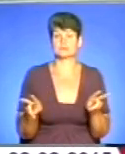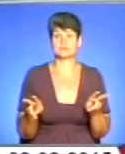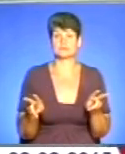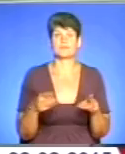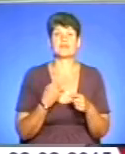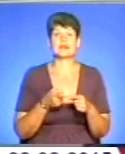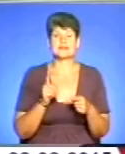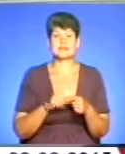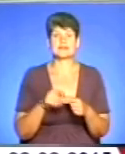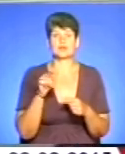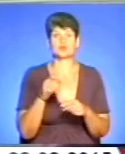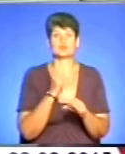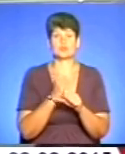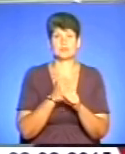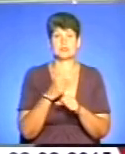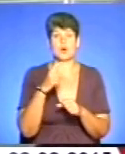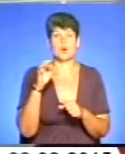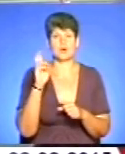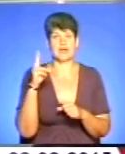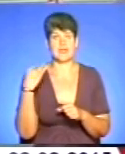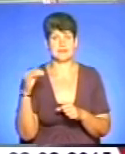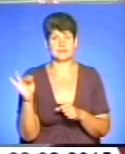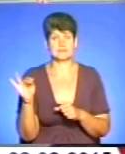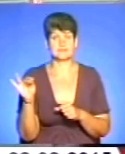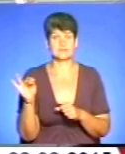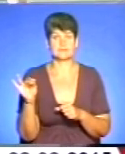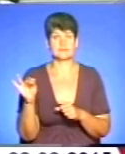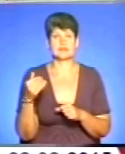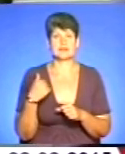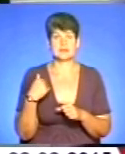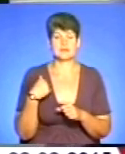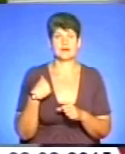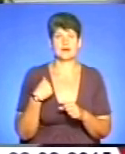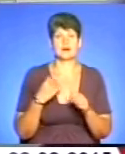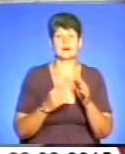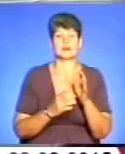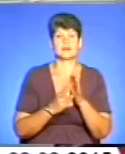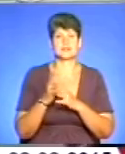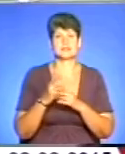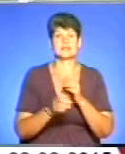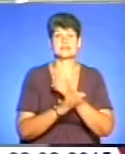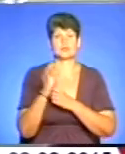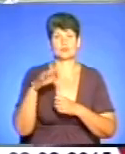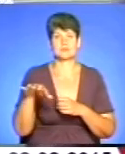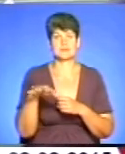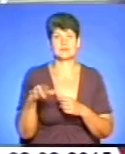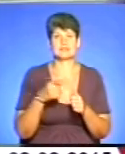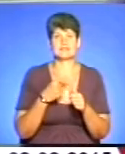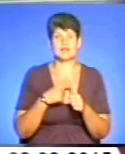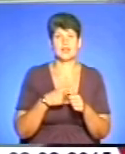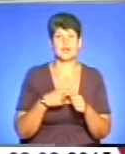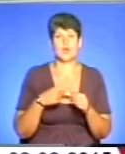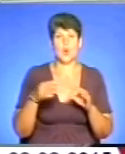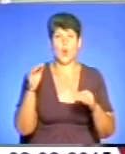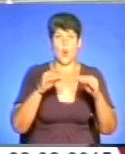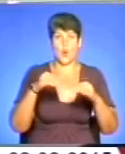борти призначені для того, щоб зробити повноцінну хокейну площадку. Я ріс на Східному масиві, я пам'ятаю добре це місце, яке раніше називали Коробкою.